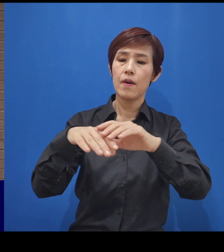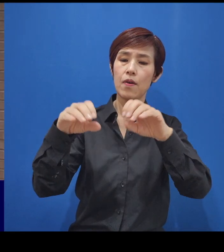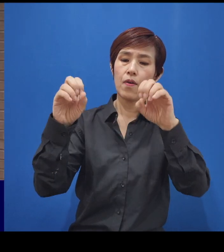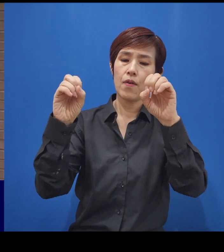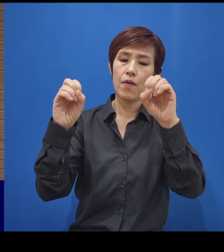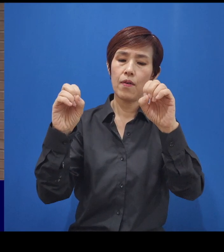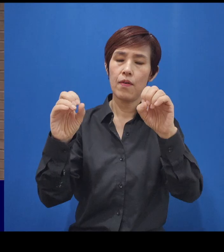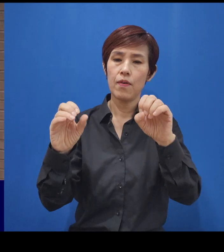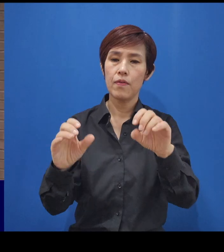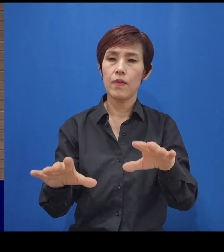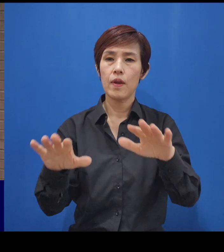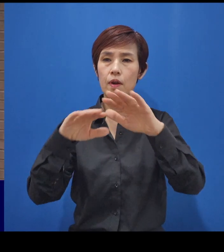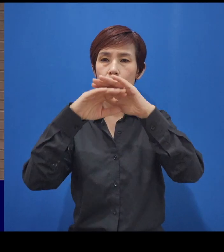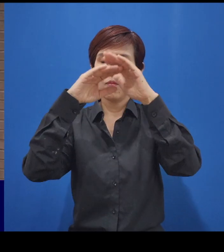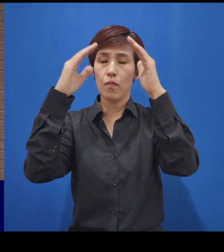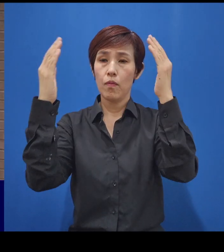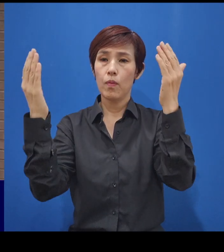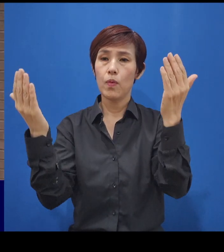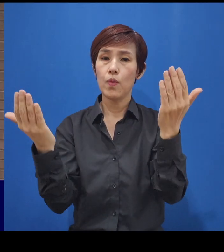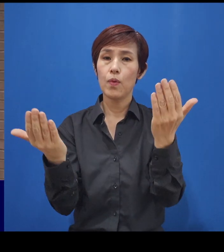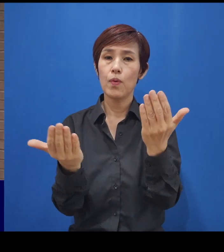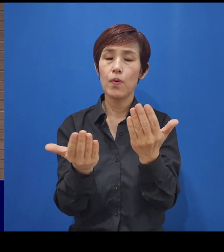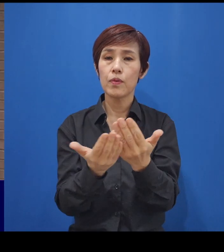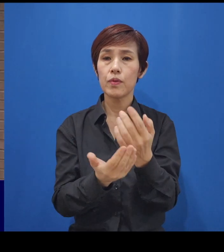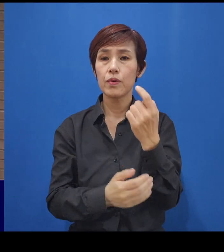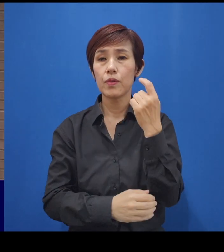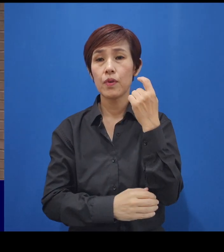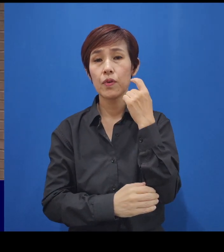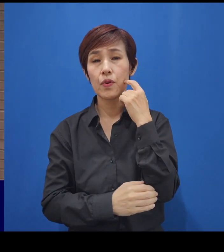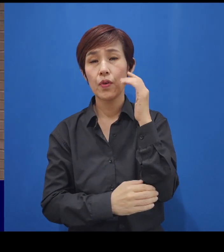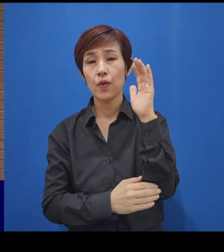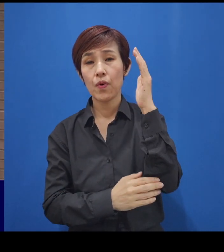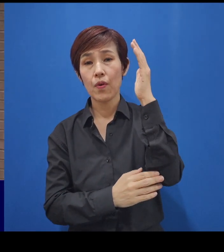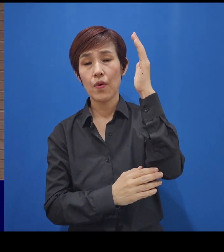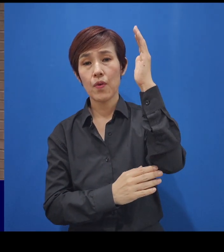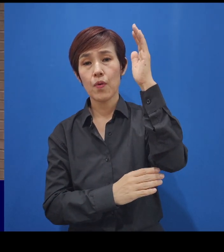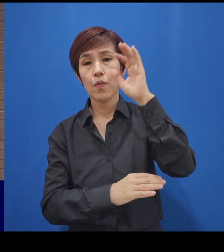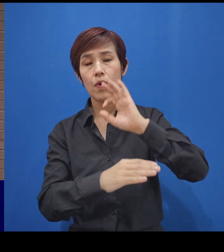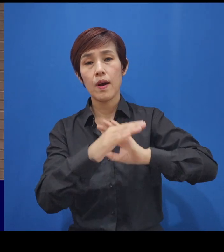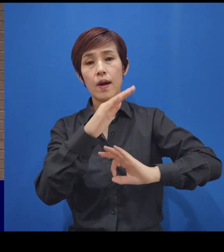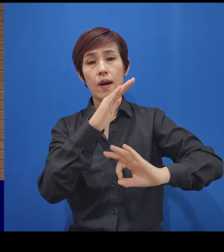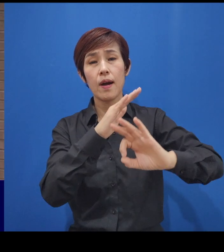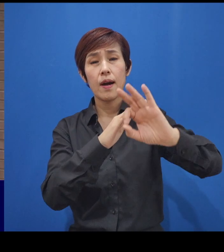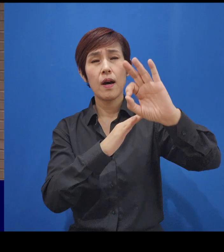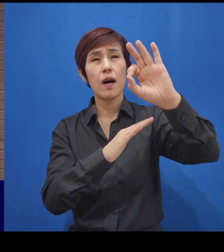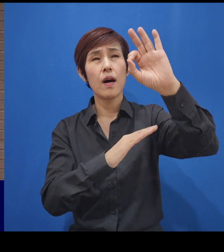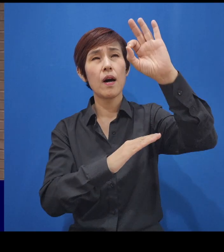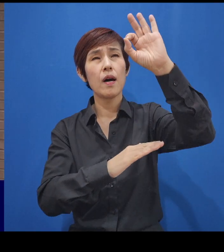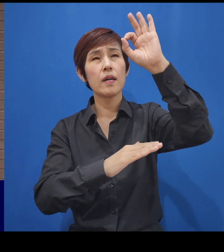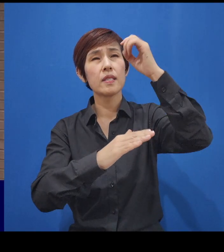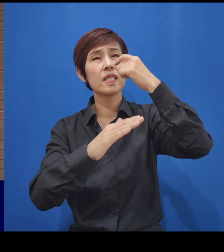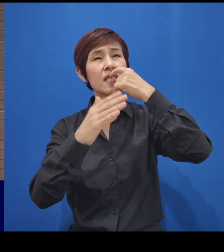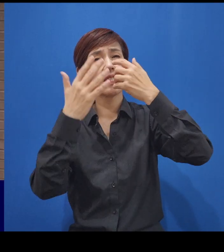세상 헛된 모든 영광